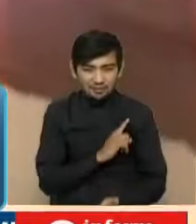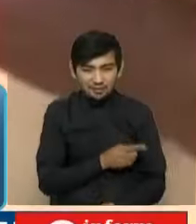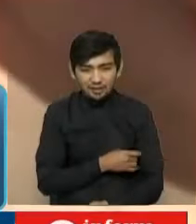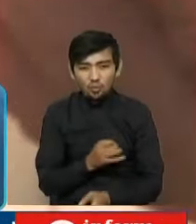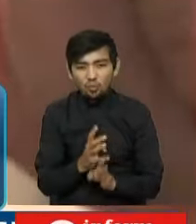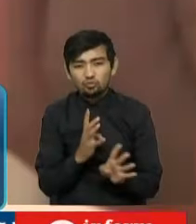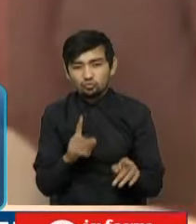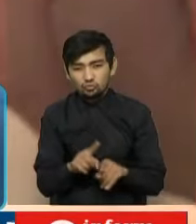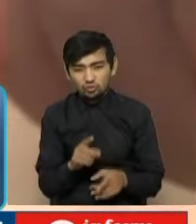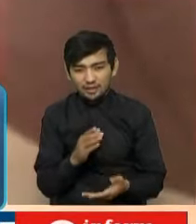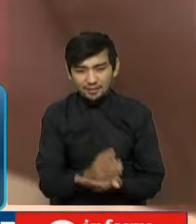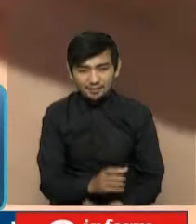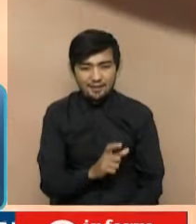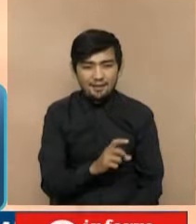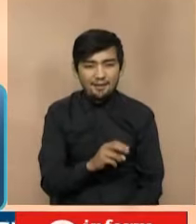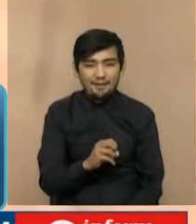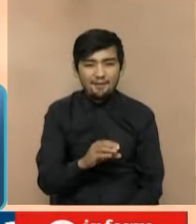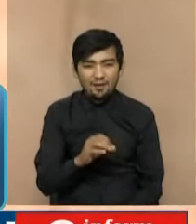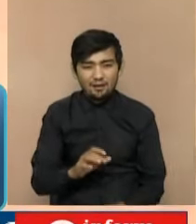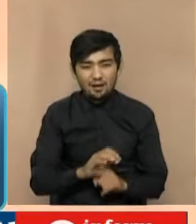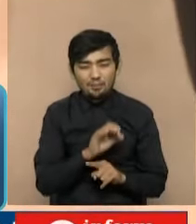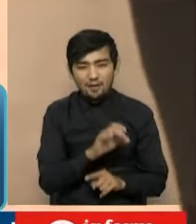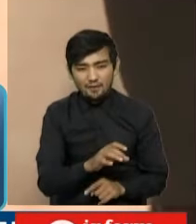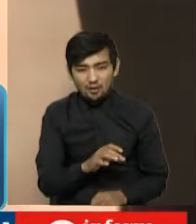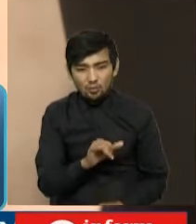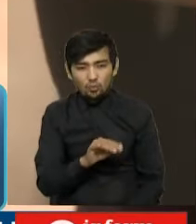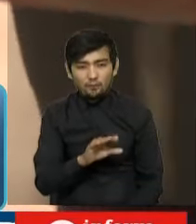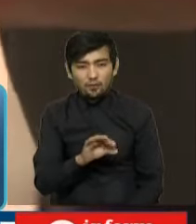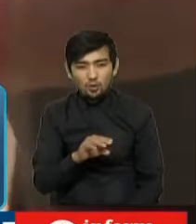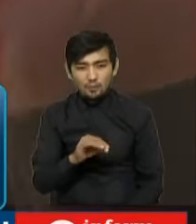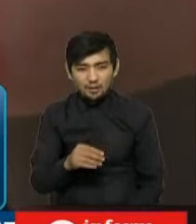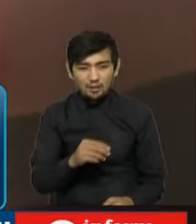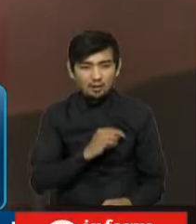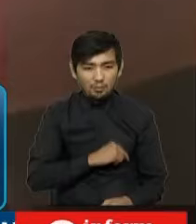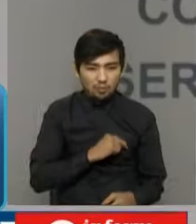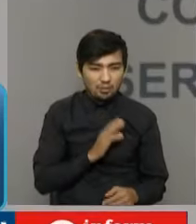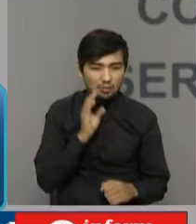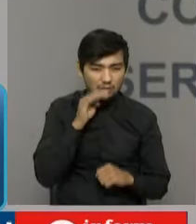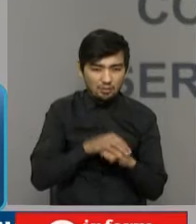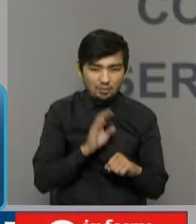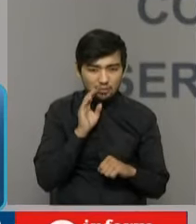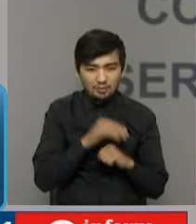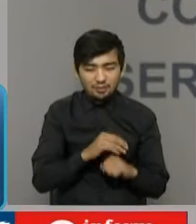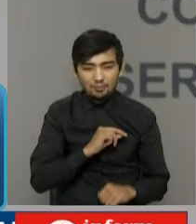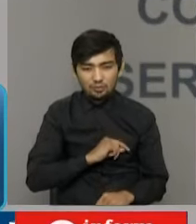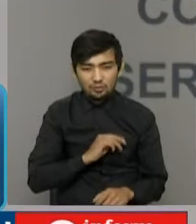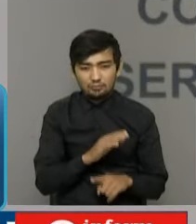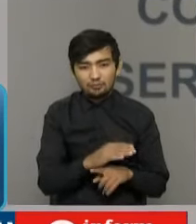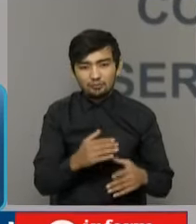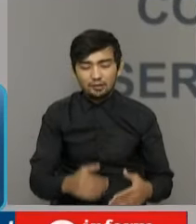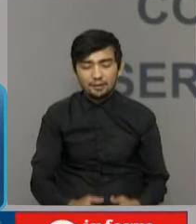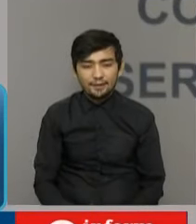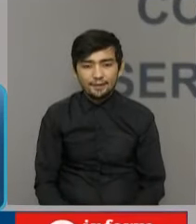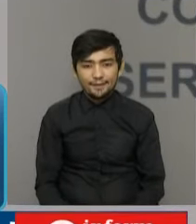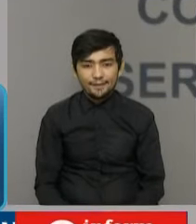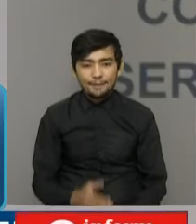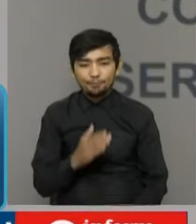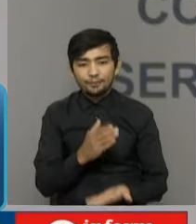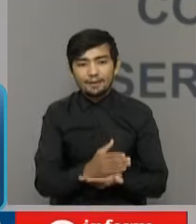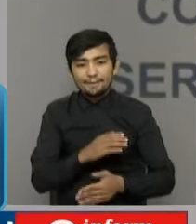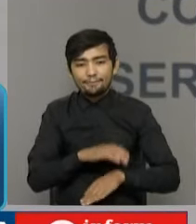очереди. Поэтому элеваторам отправлено уведомление. Во время уборки работать круглосуточно. Есть, значит, факты, когда,